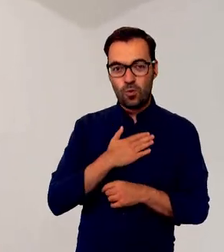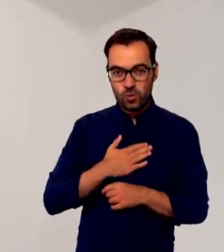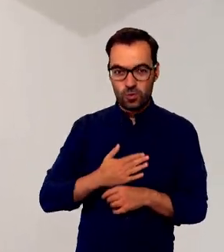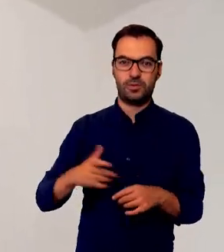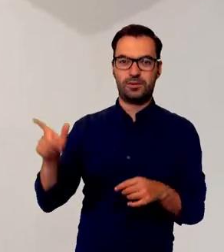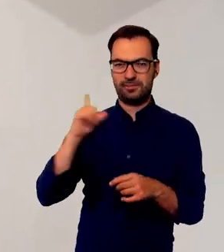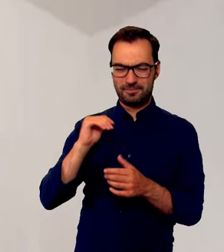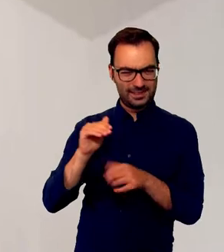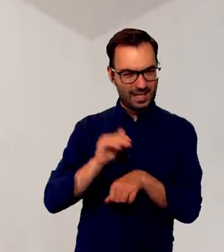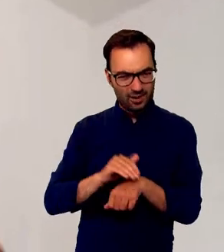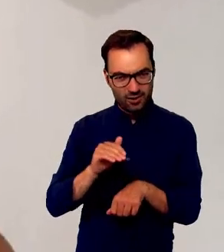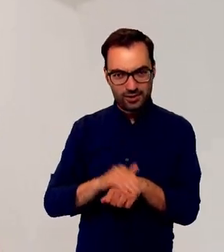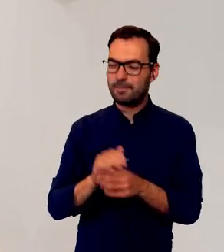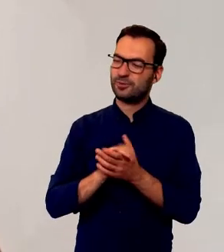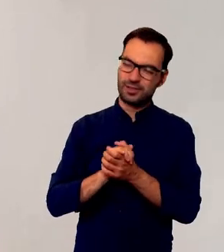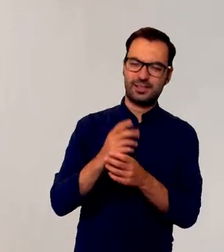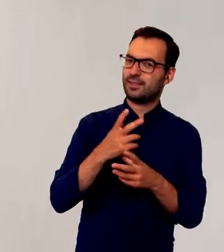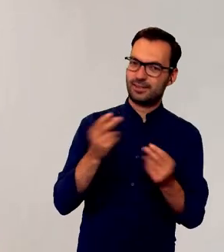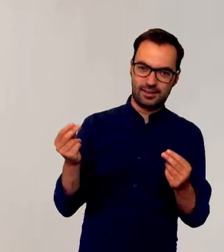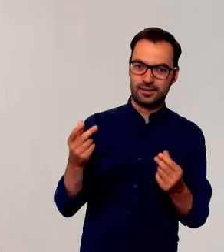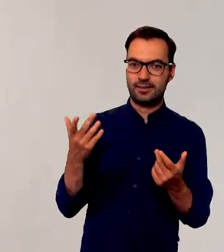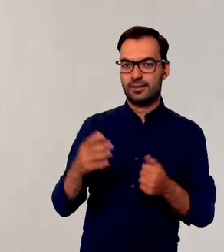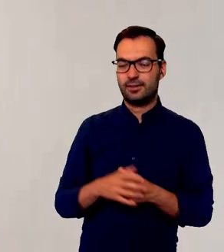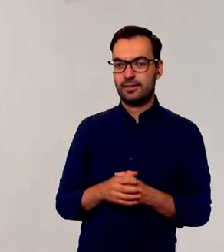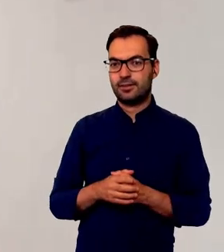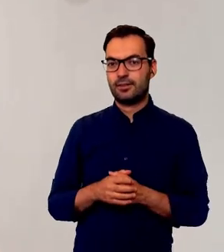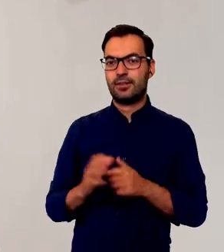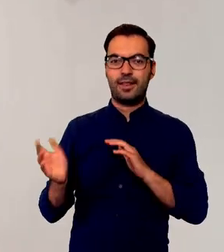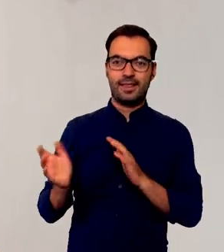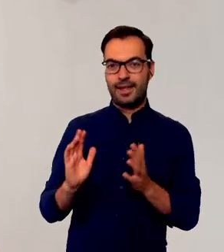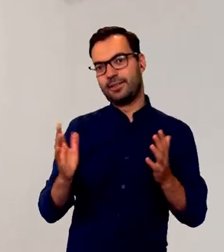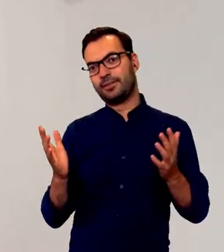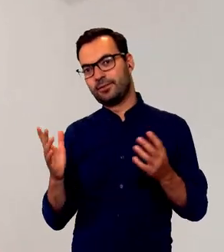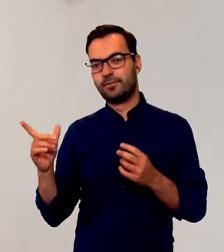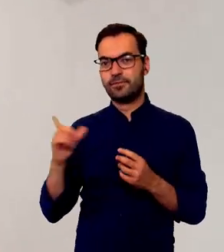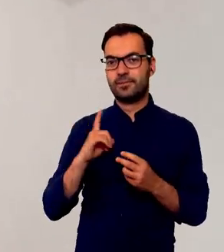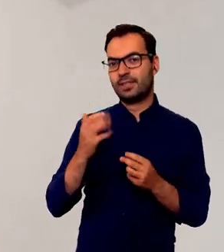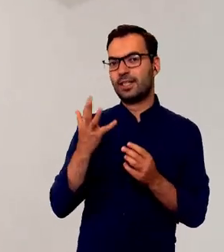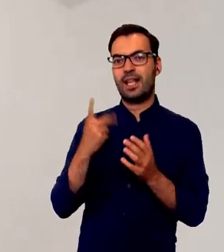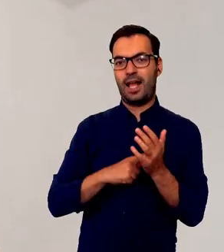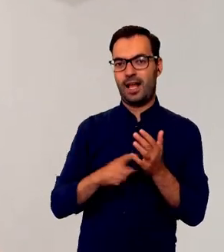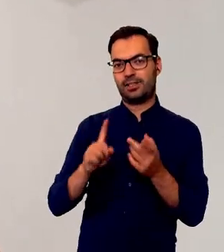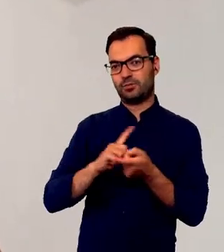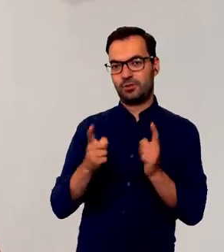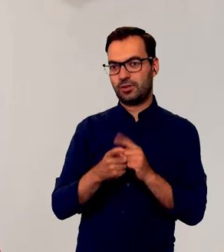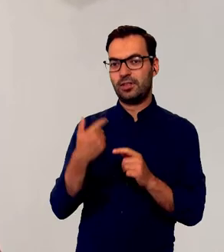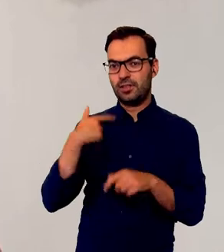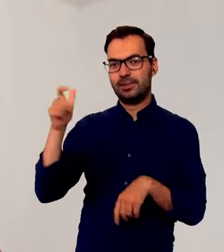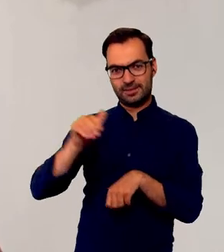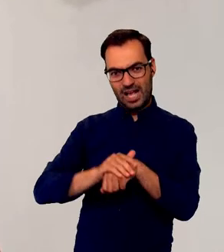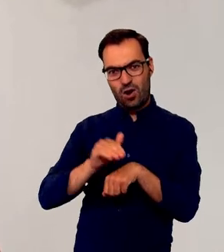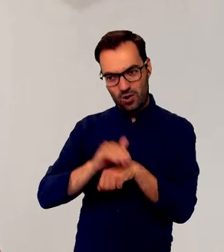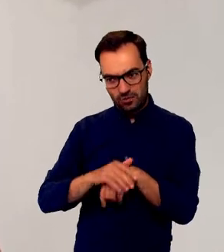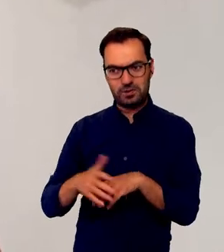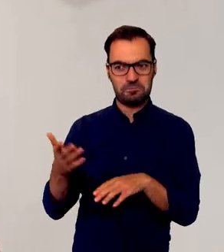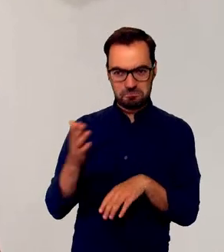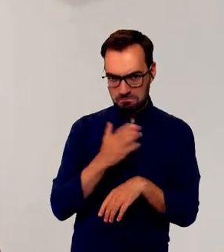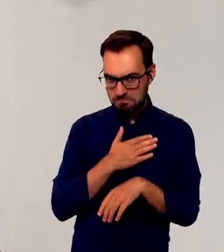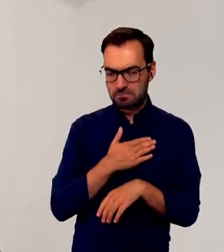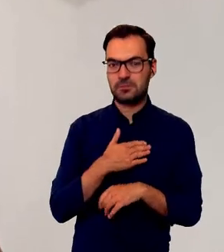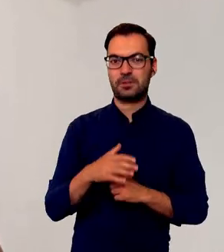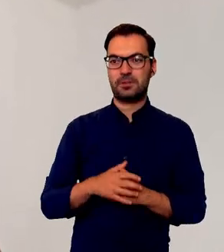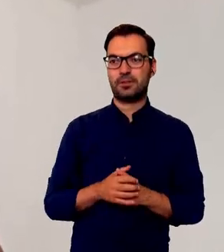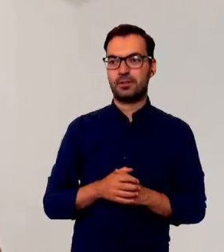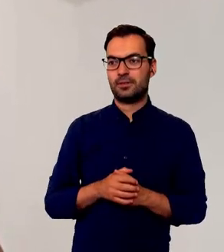nią zakolegowałam, nie mówię tu o przyjaźni, bo na razie jakby żeśmy się kilka razy spotkały, ja się z nią zakolegowałam, ona ma z